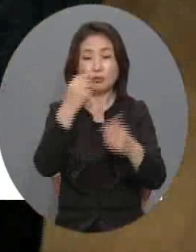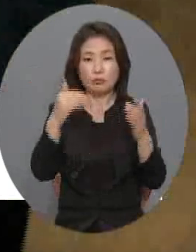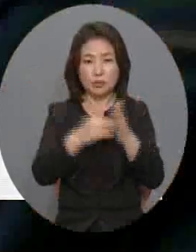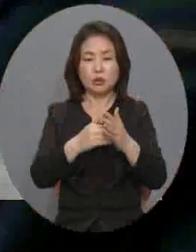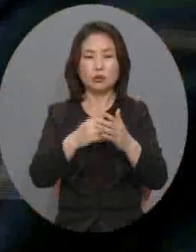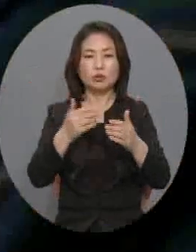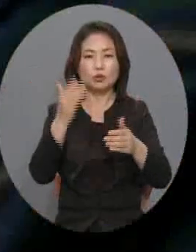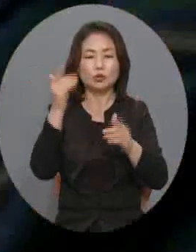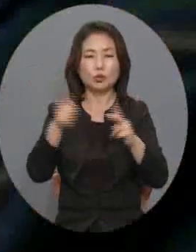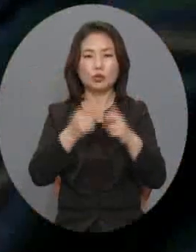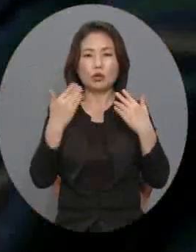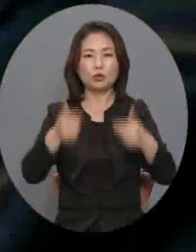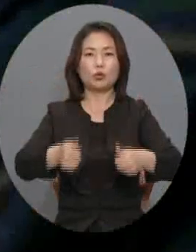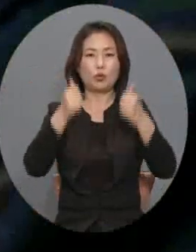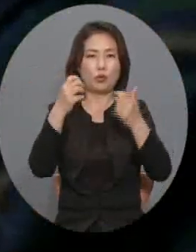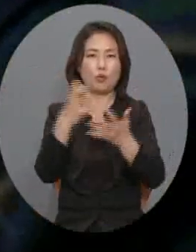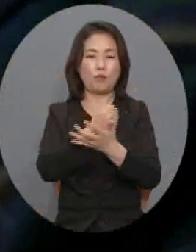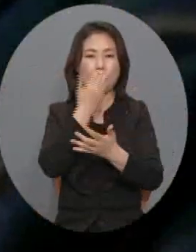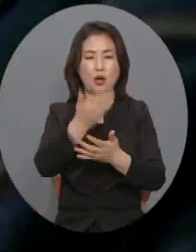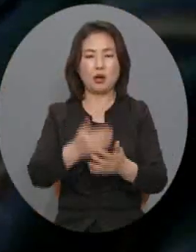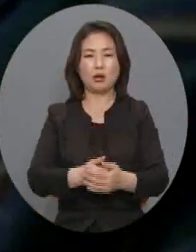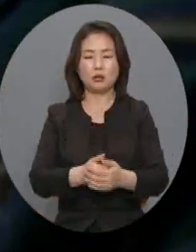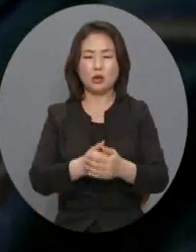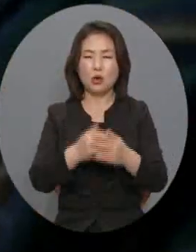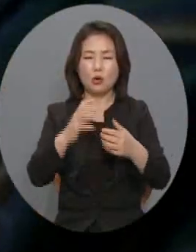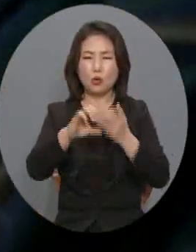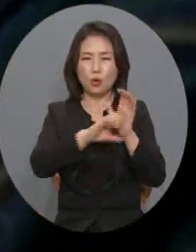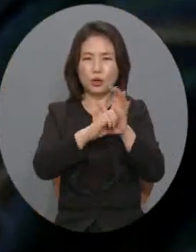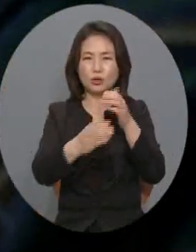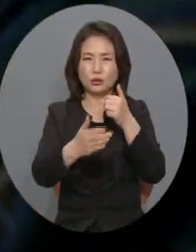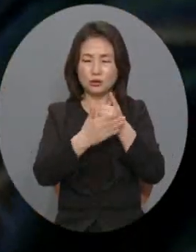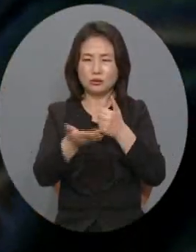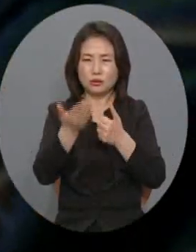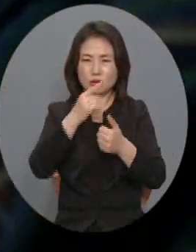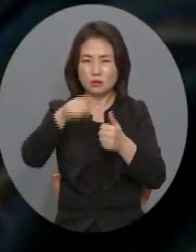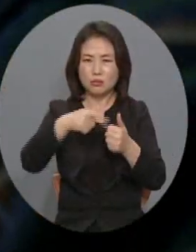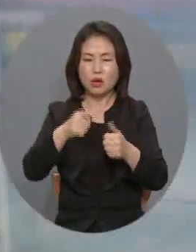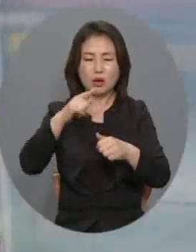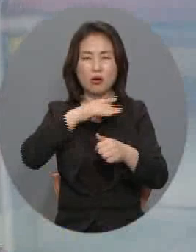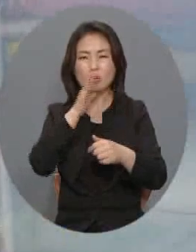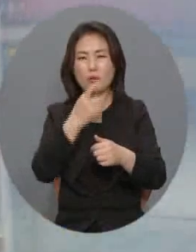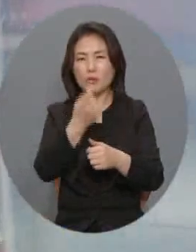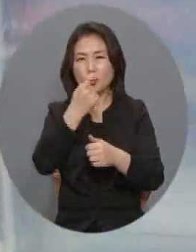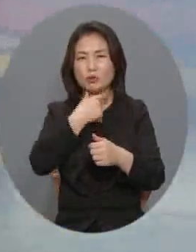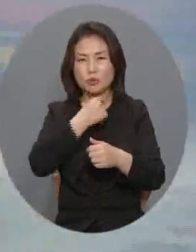됩니다. 코로나19 국면에서도 한글을 향한 어르신들의 열망이